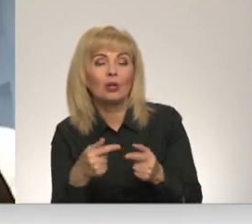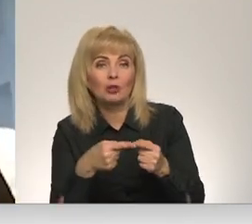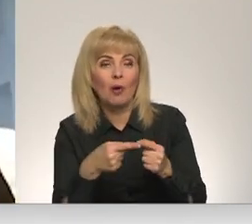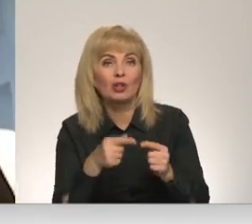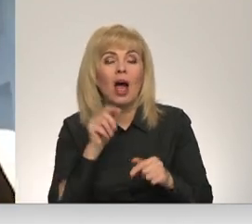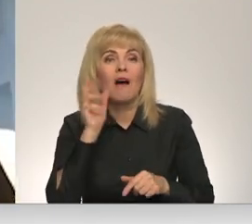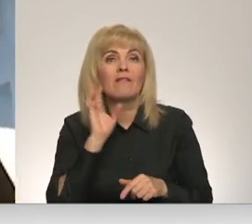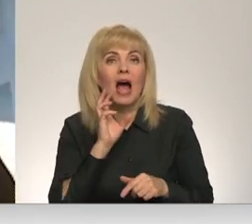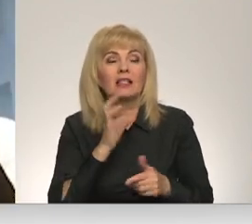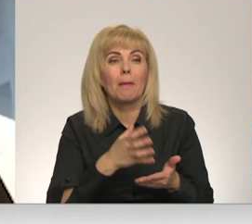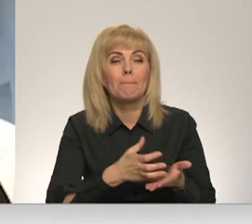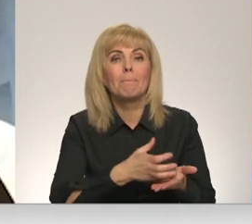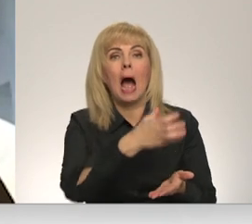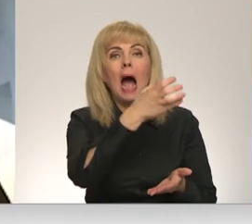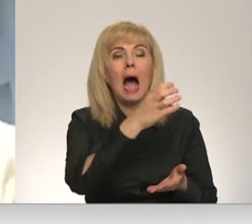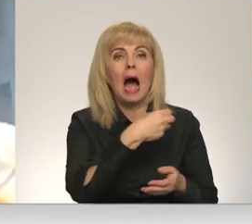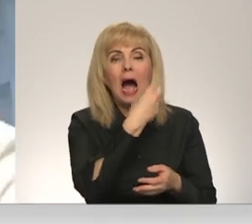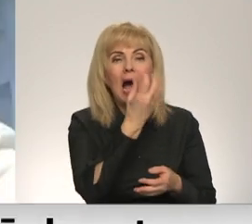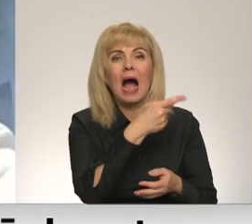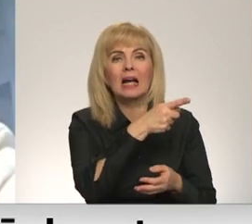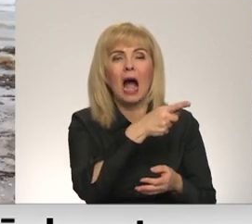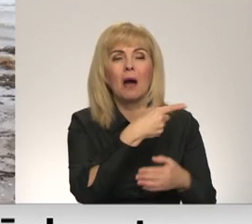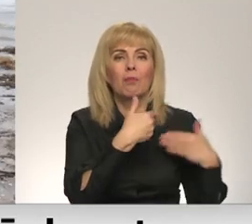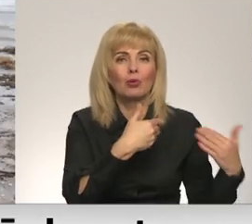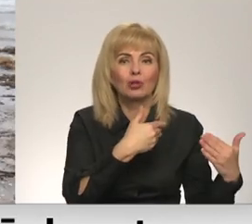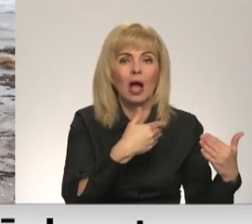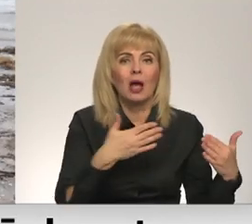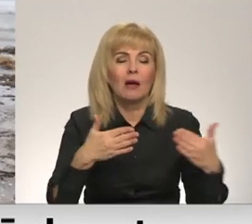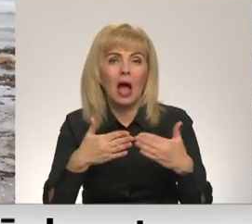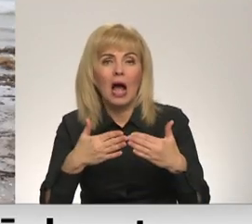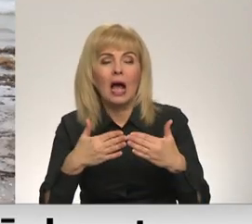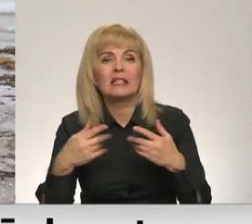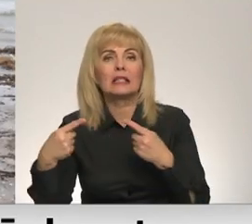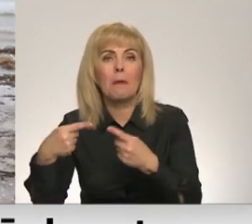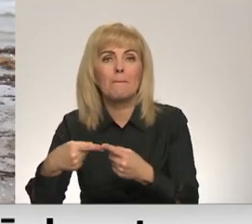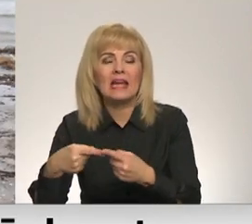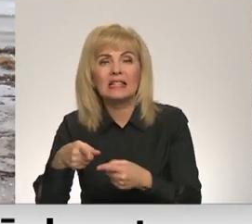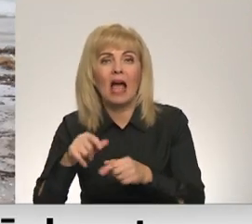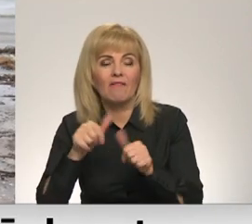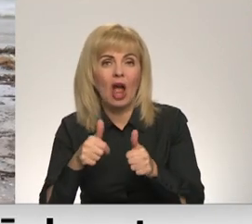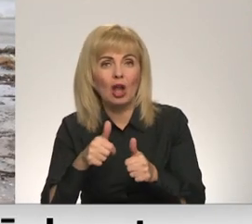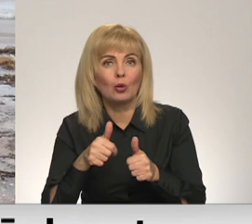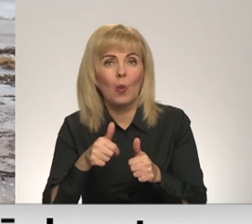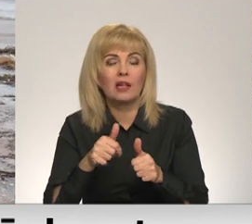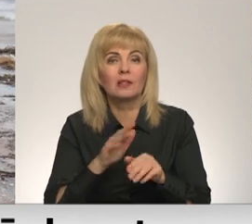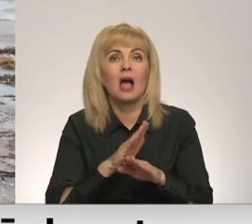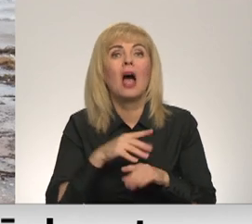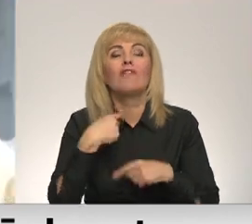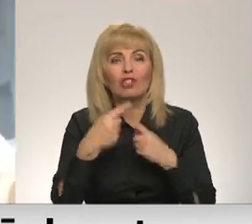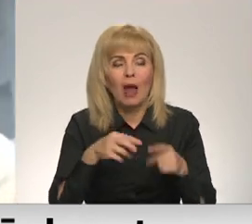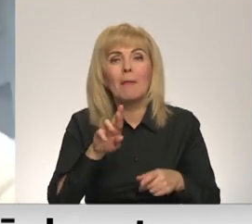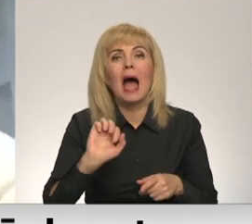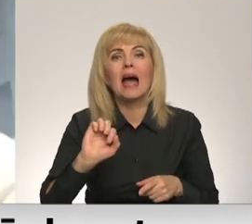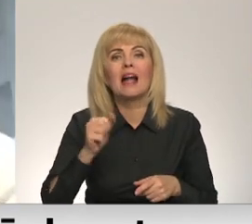vecās bākas drupām. Līča pusē ir tāda neliela spicīte sāk veidoties. Nevar būt, ka raga nebūs, jo viņš vienmēr būs.